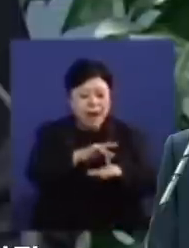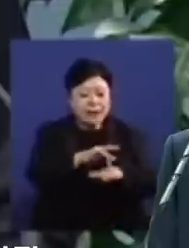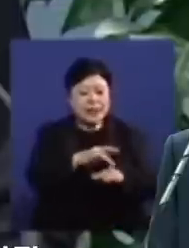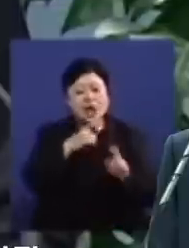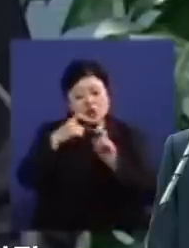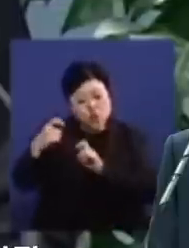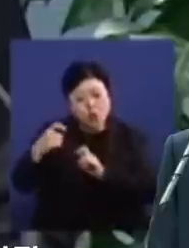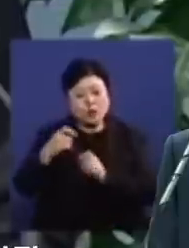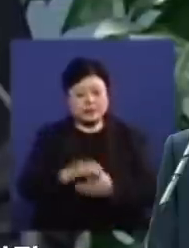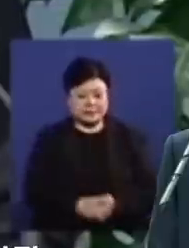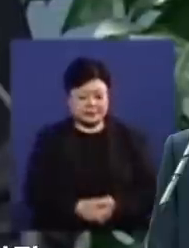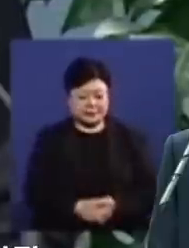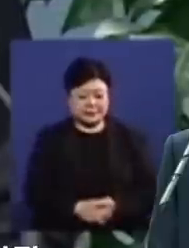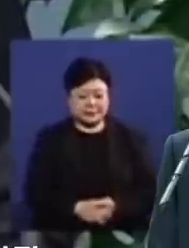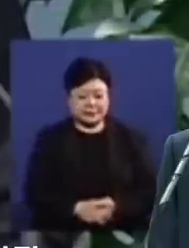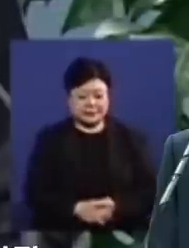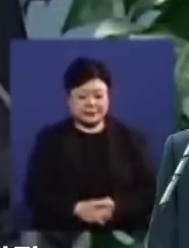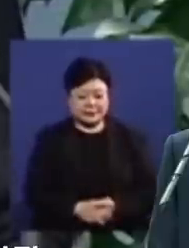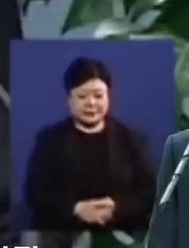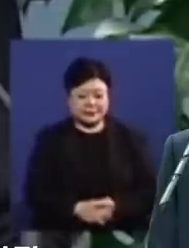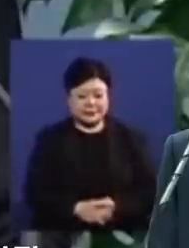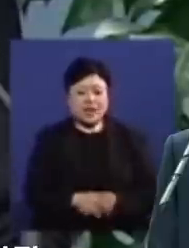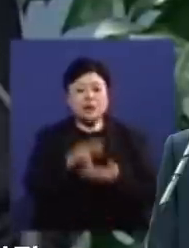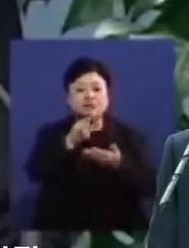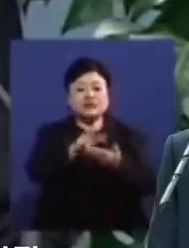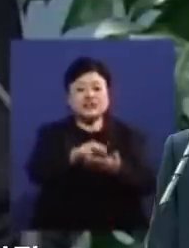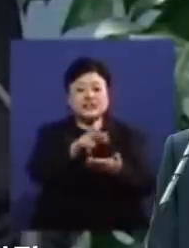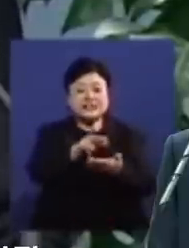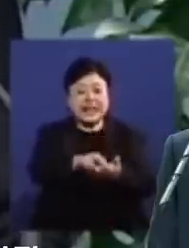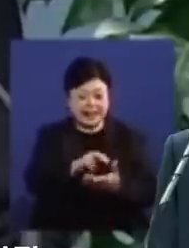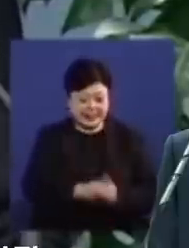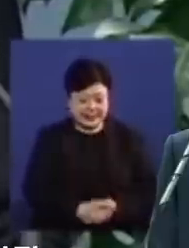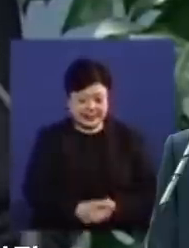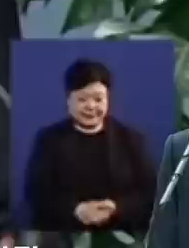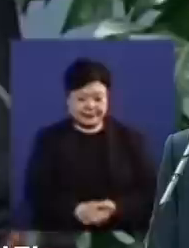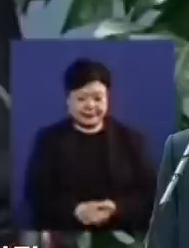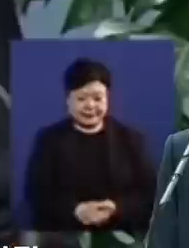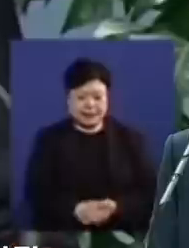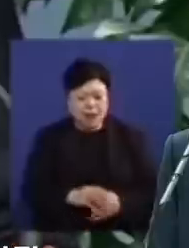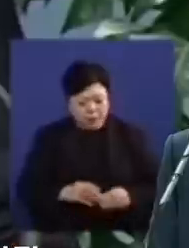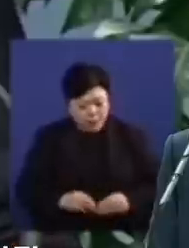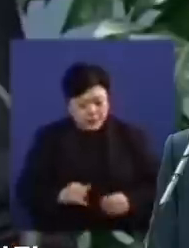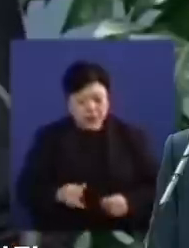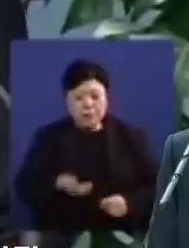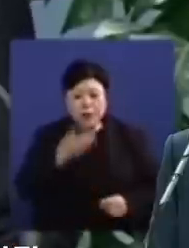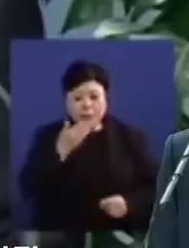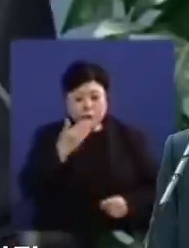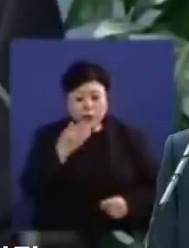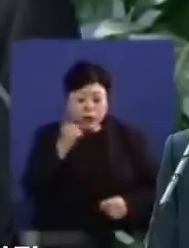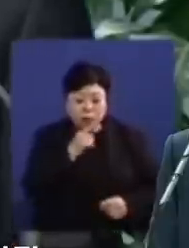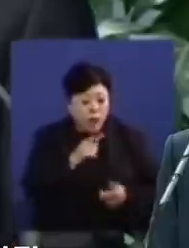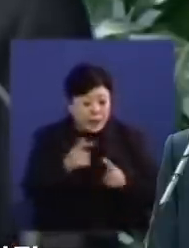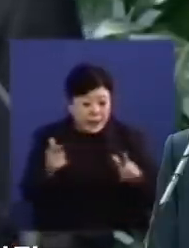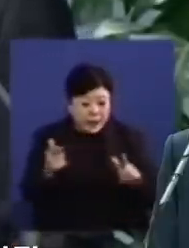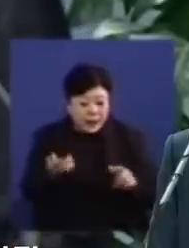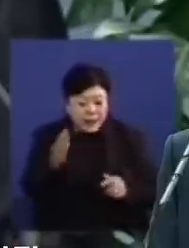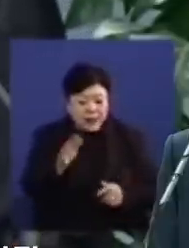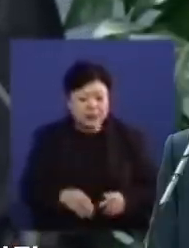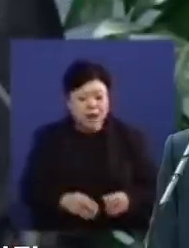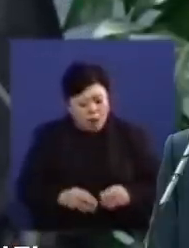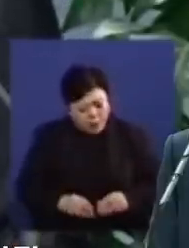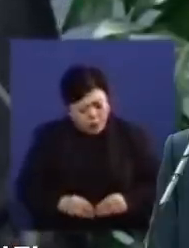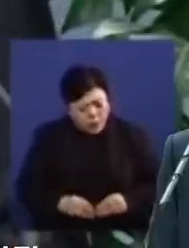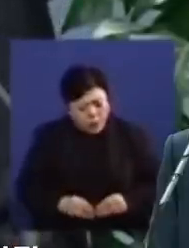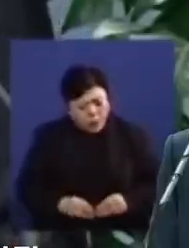섬겨라는 것입니다. 그게 문제인 것입니다. 배고픈 사람 밥 먹는 게 무슨 나쁩니까? 그러나 배가